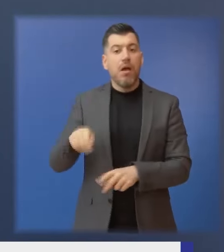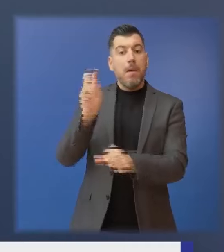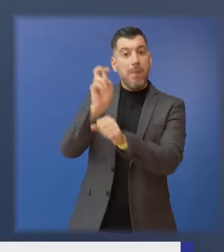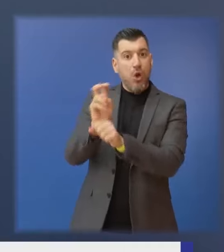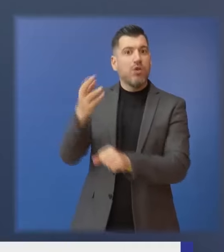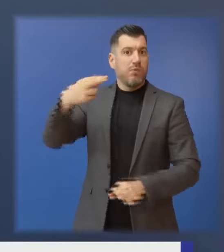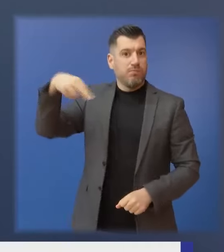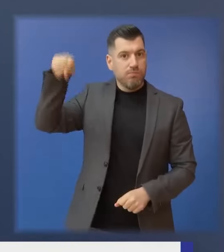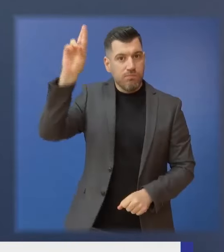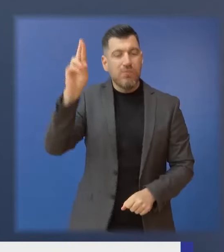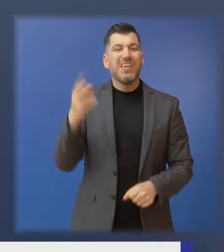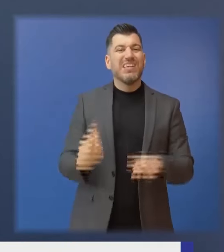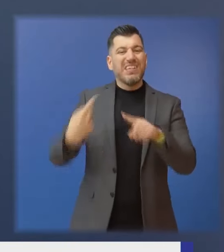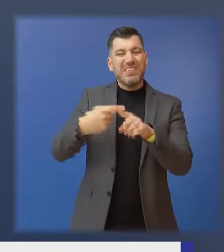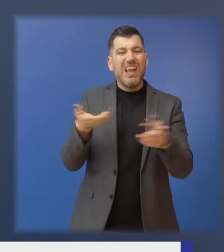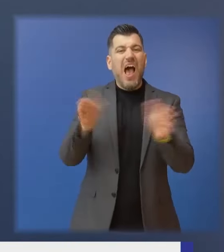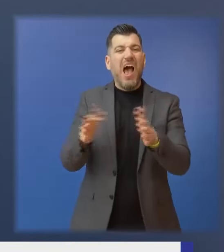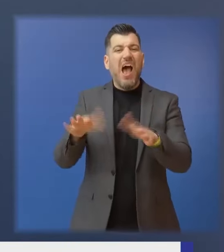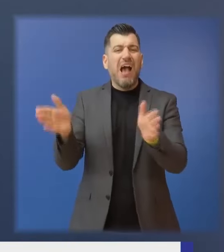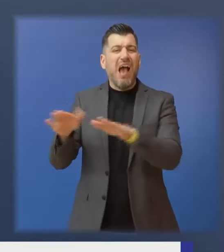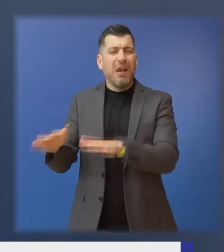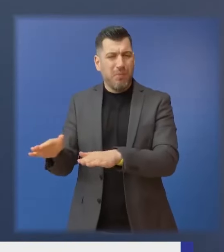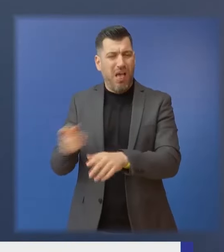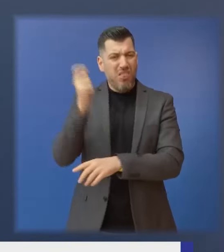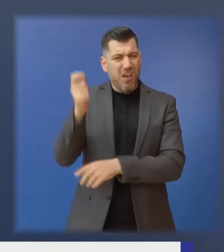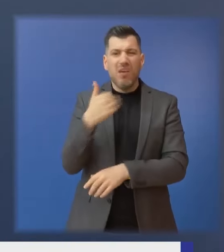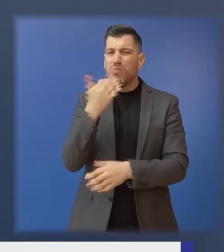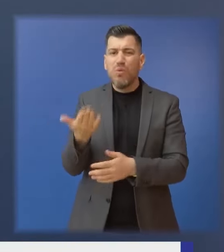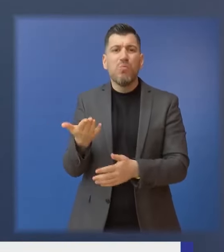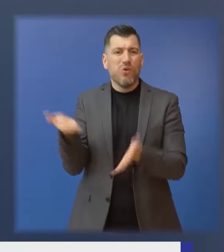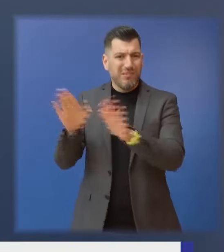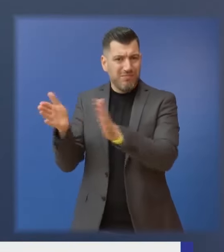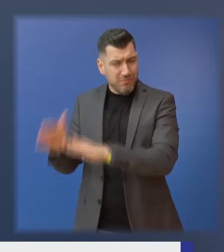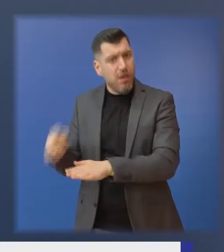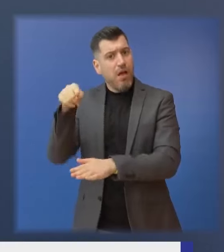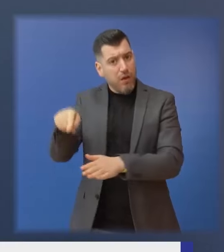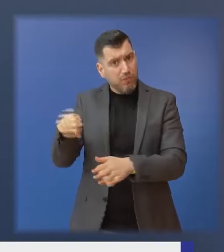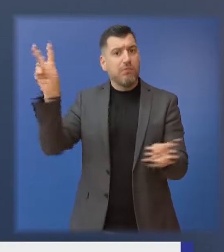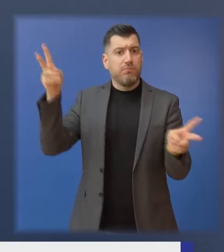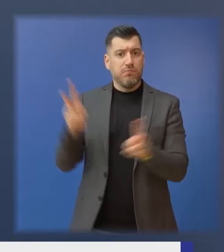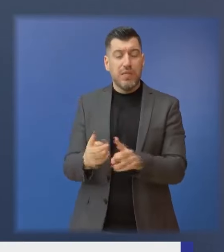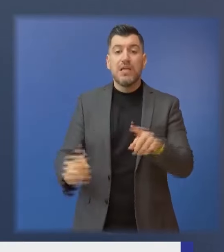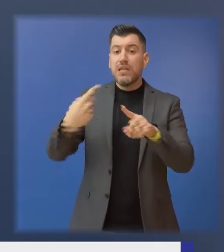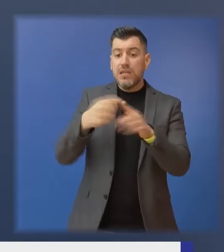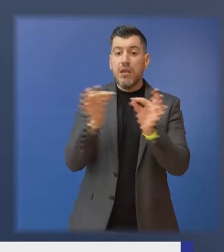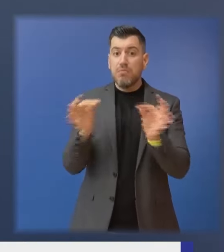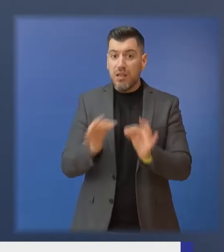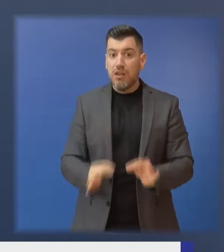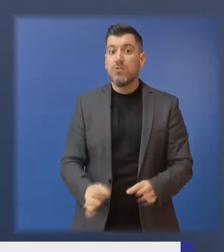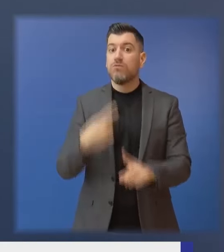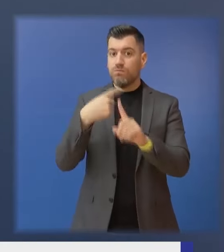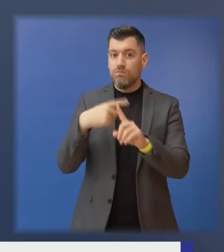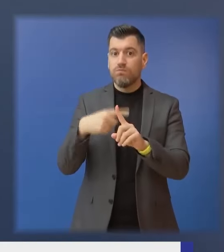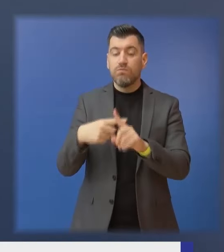εξυπηρετούμενων δανείων σε συνδυασμό με την αποεπένδυση από τη συστημικές τράπεζες και την υιοθέτηση διαρθρωτικών μεταρρυθμίσεων που